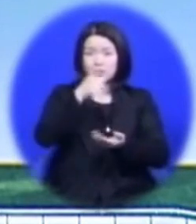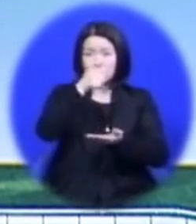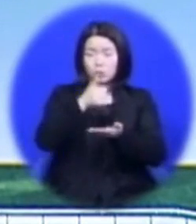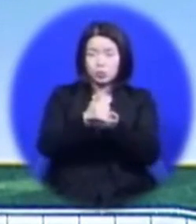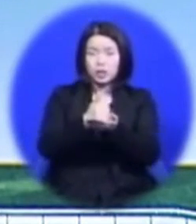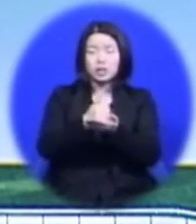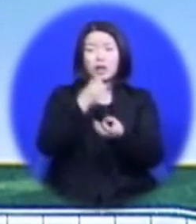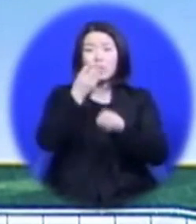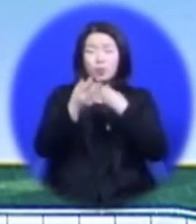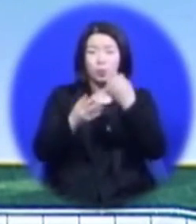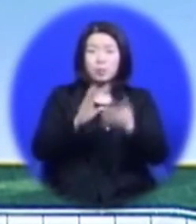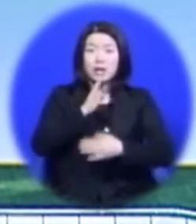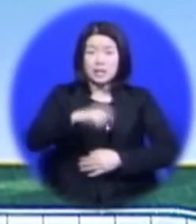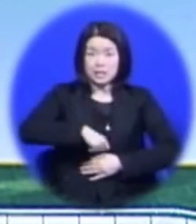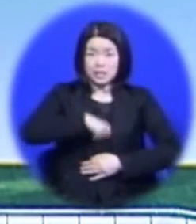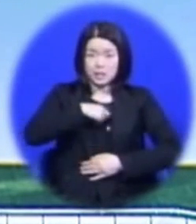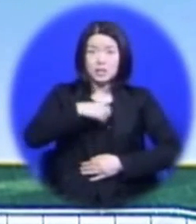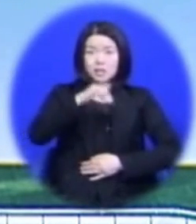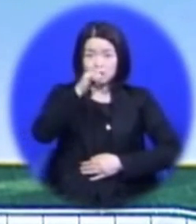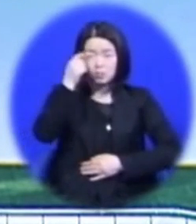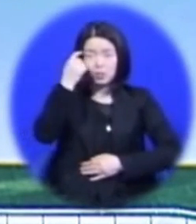고백에 진정성이 있습니까?